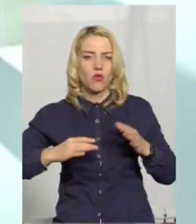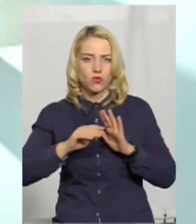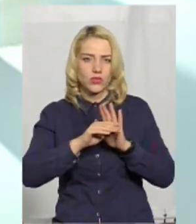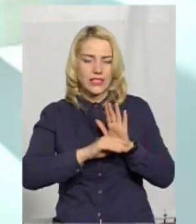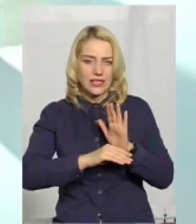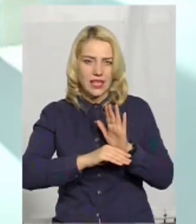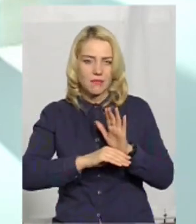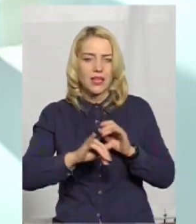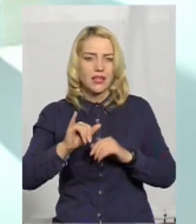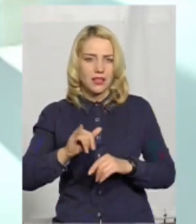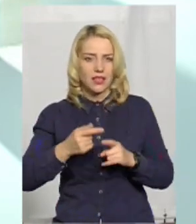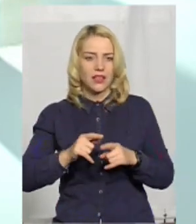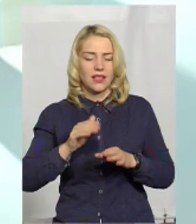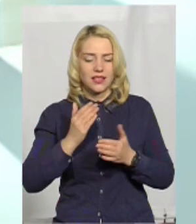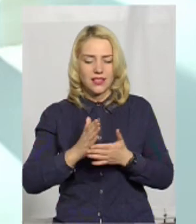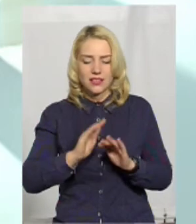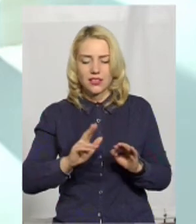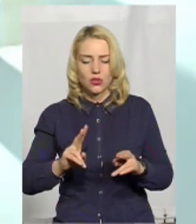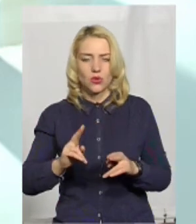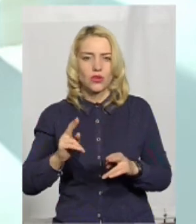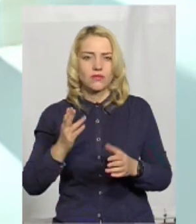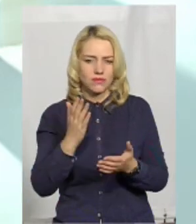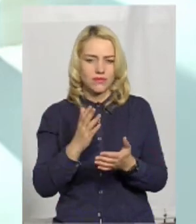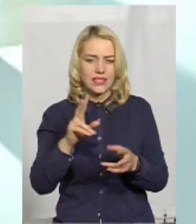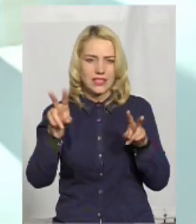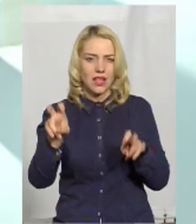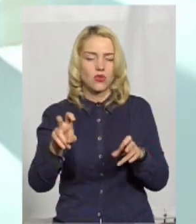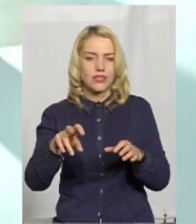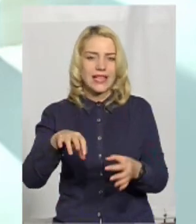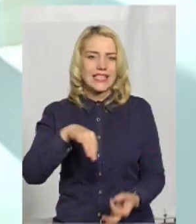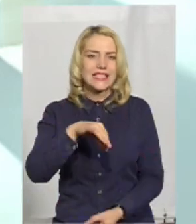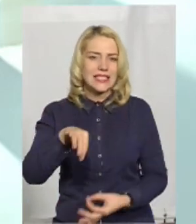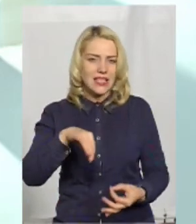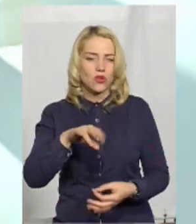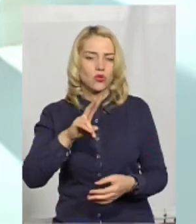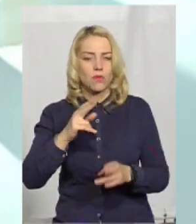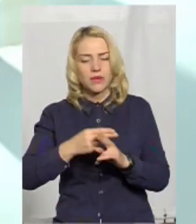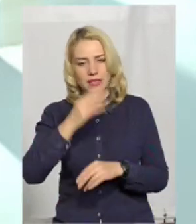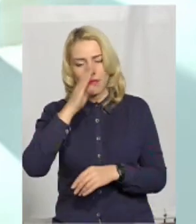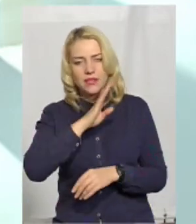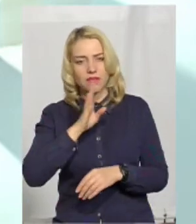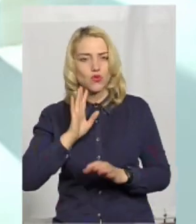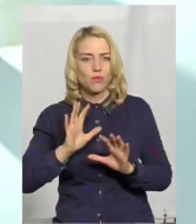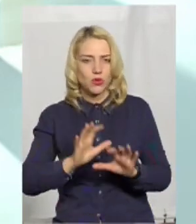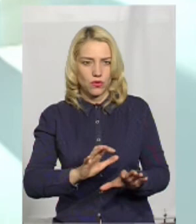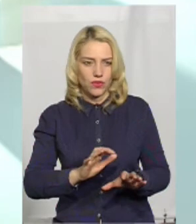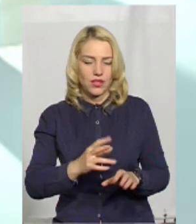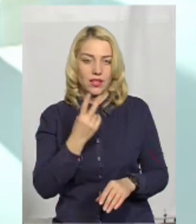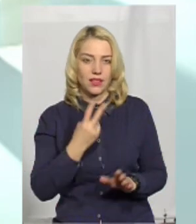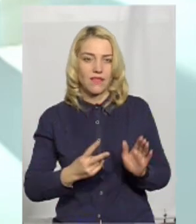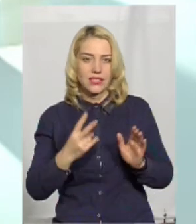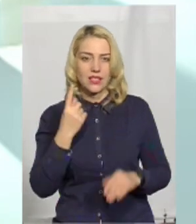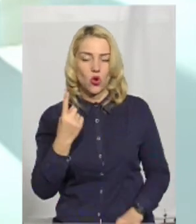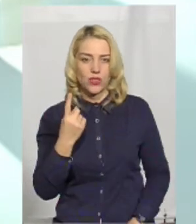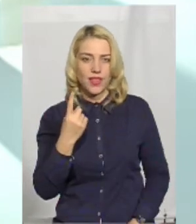є сьогодні, які вже мають статус позбавлених або статус сиріт. Ну, більшості своїх це позбавлені батьківського піклування.